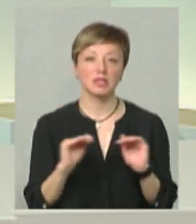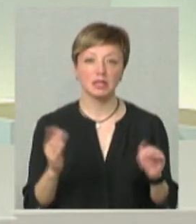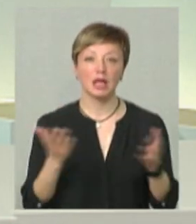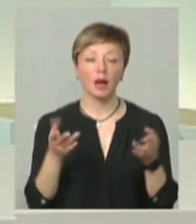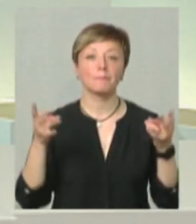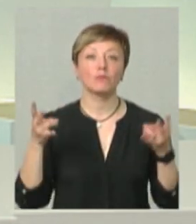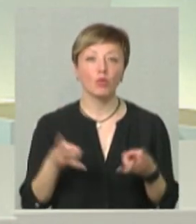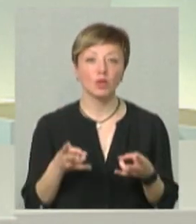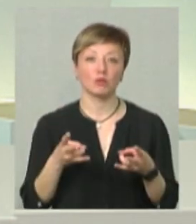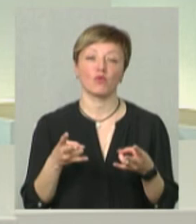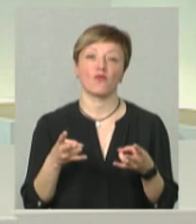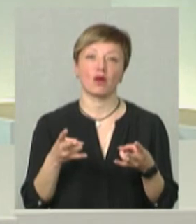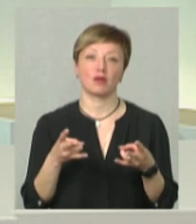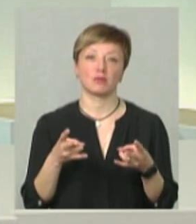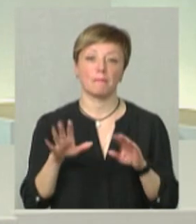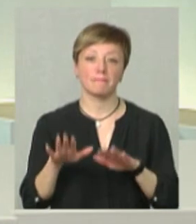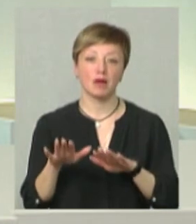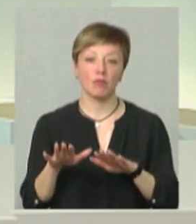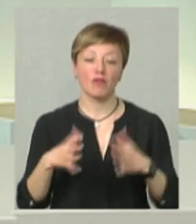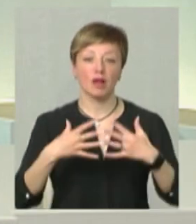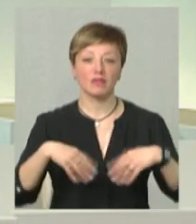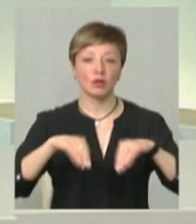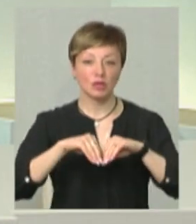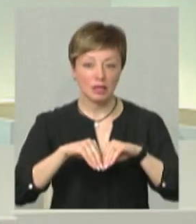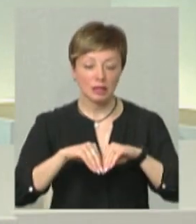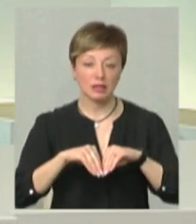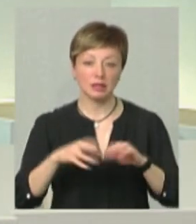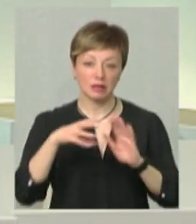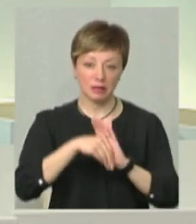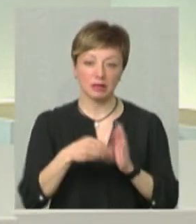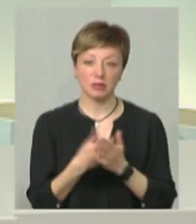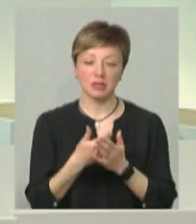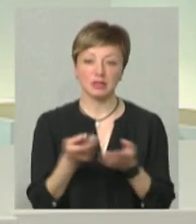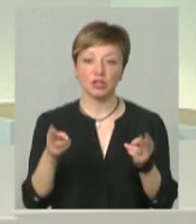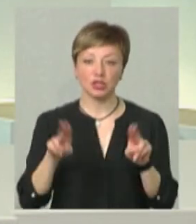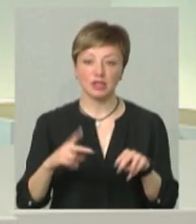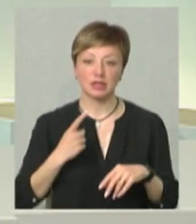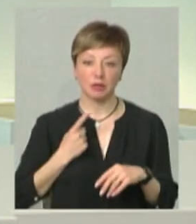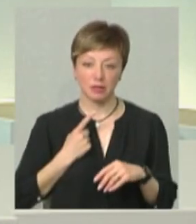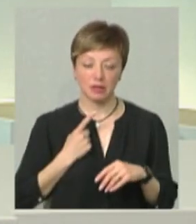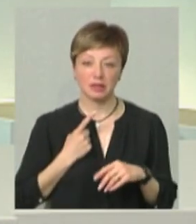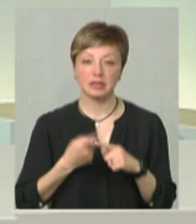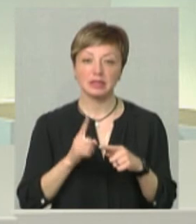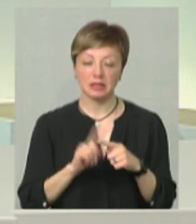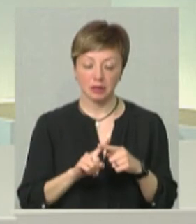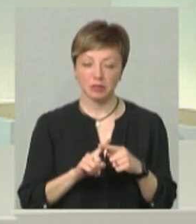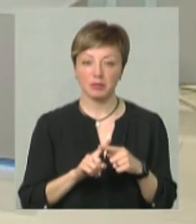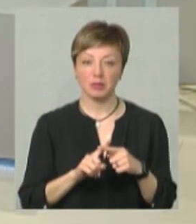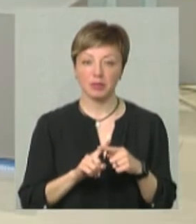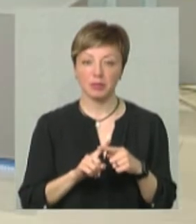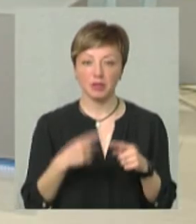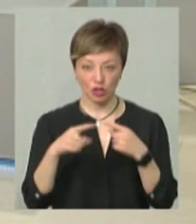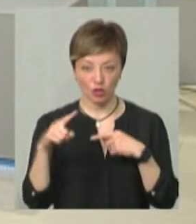які потребуватимуть перебування у родині, тобто ті діти, які залишилися самі, цим людям... Це з